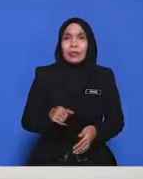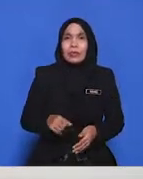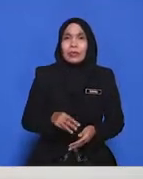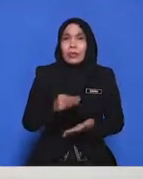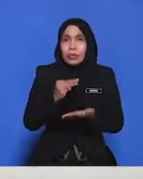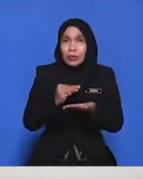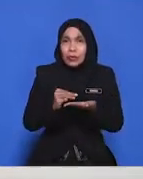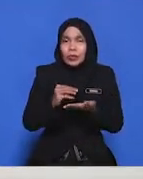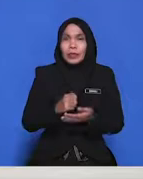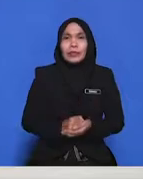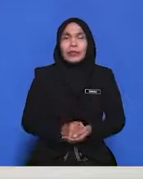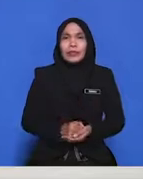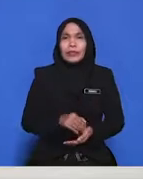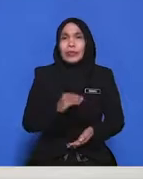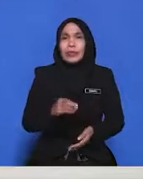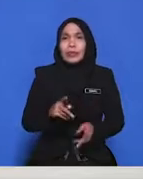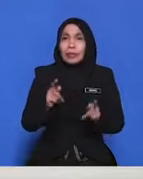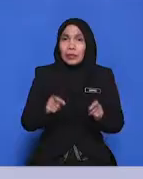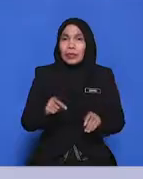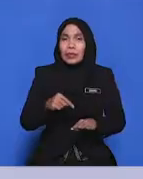dicontohi oleh kita semua.